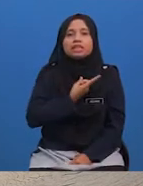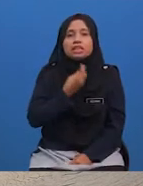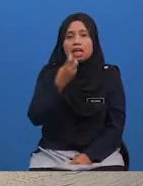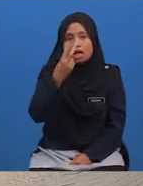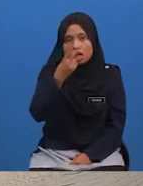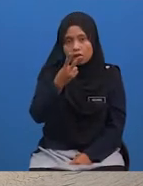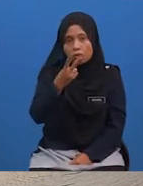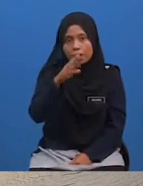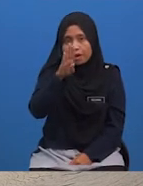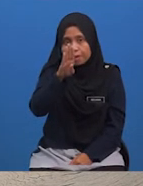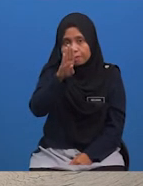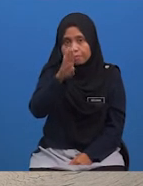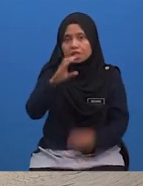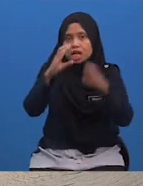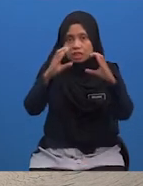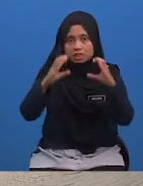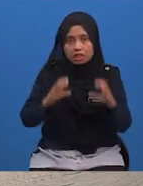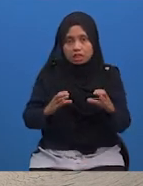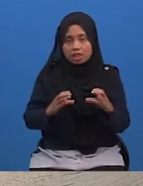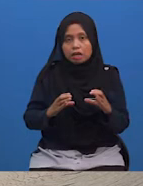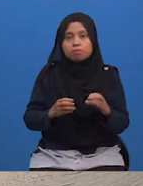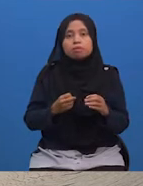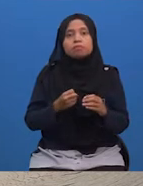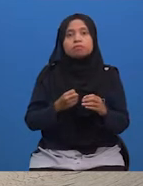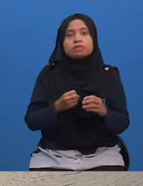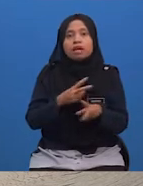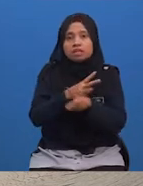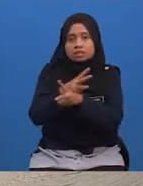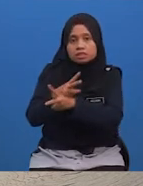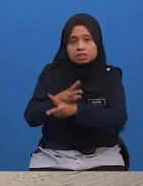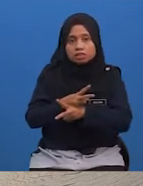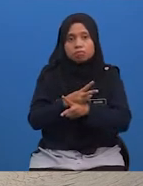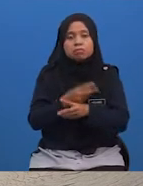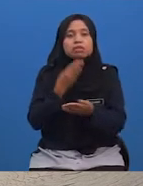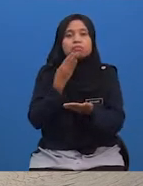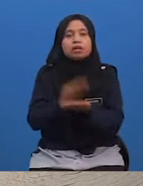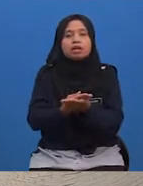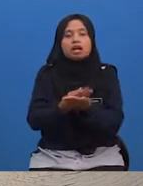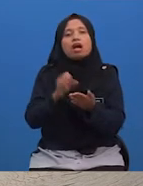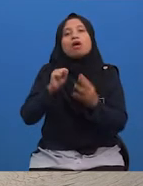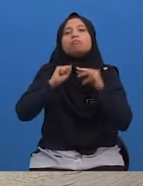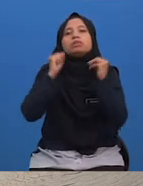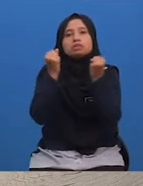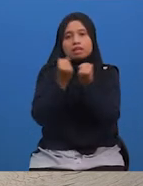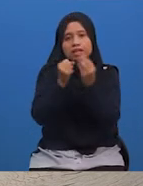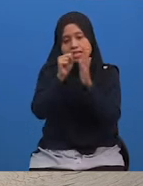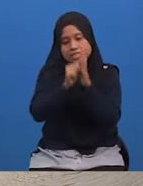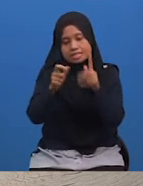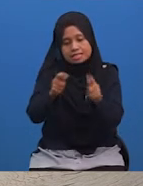menghayati 4 cara mempertahankan nama baik masyarakat setempat.